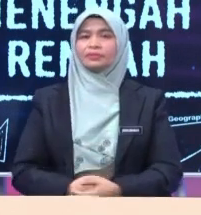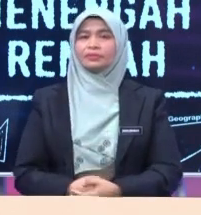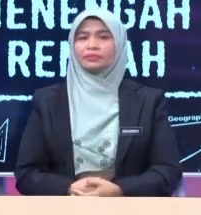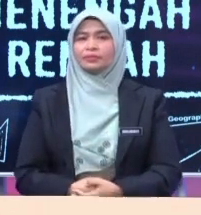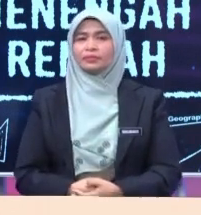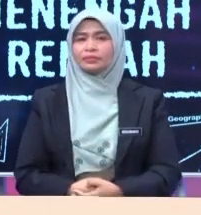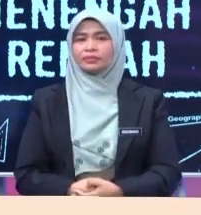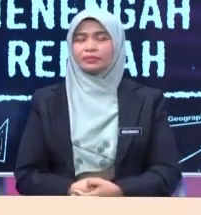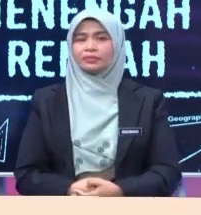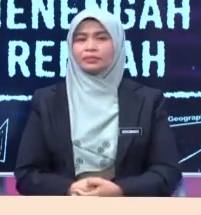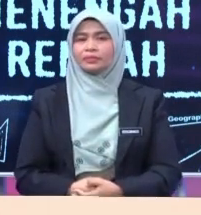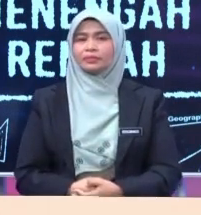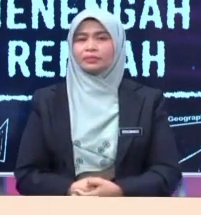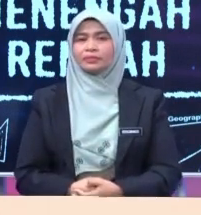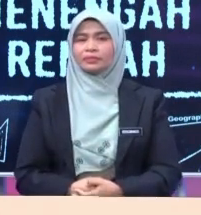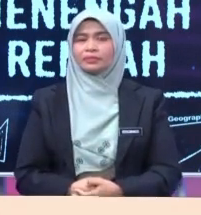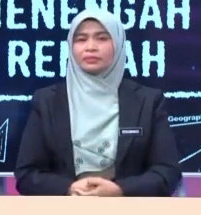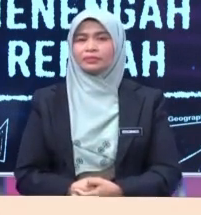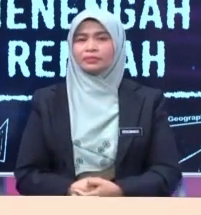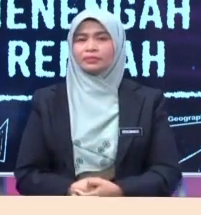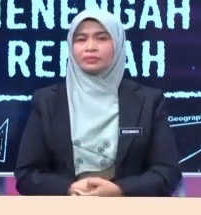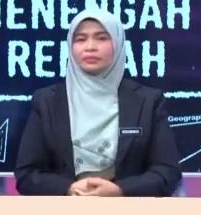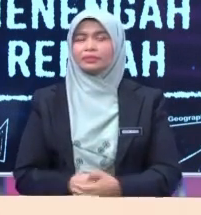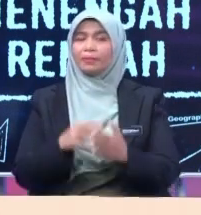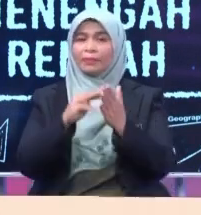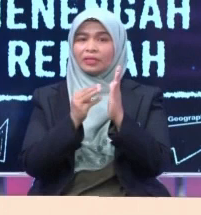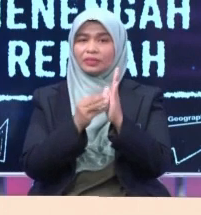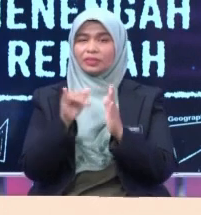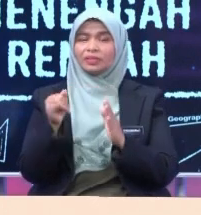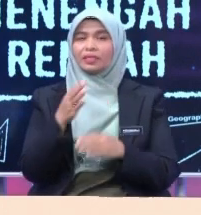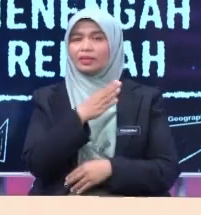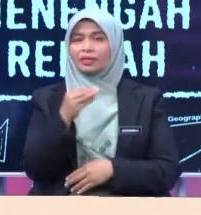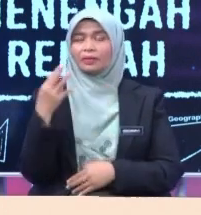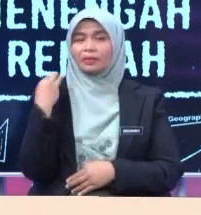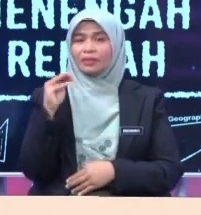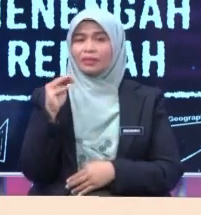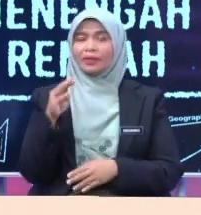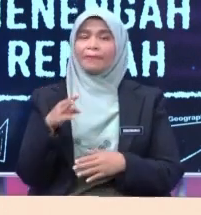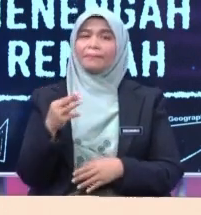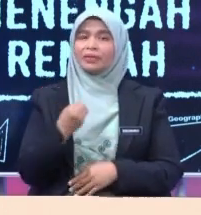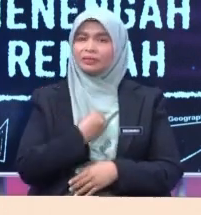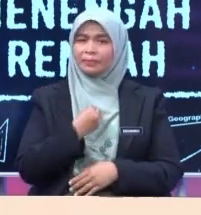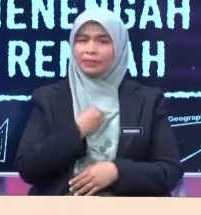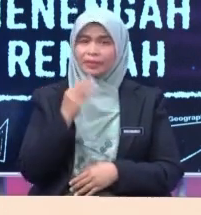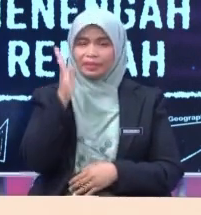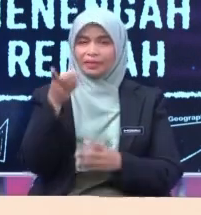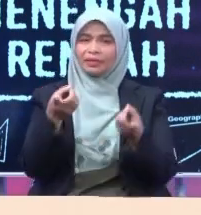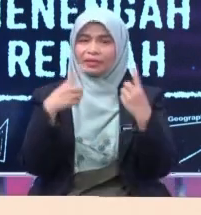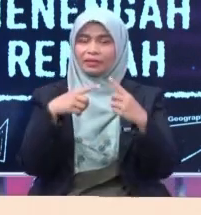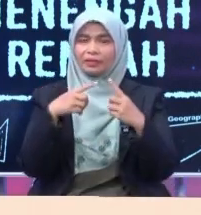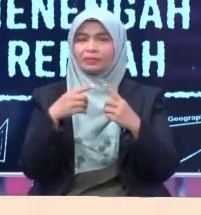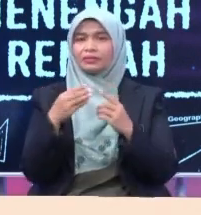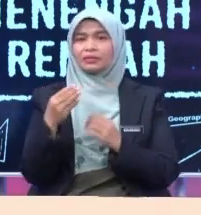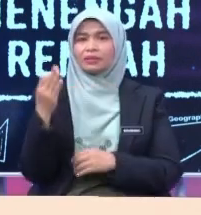ati yaumal qiyamati farda. Maksudnya, dan mereka masing-masing akan datang menghadapnya